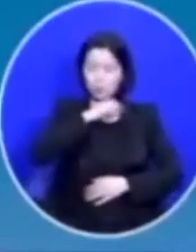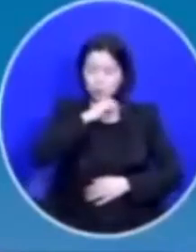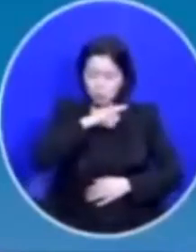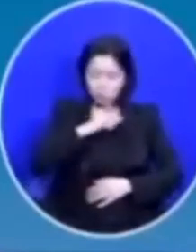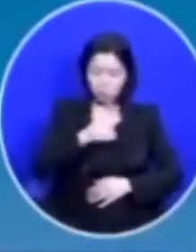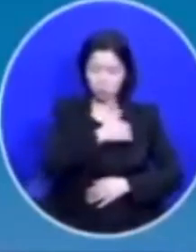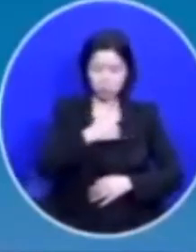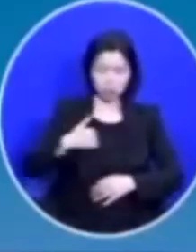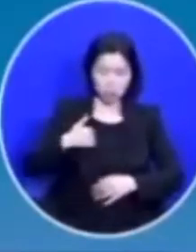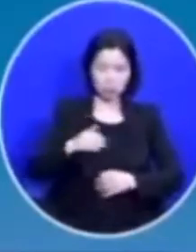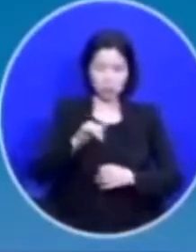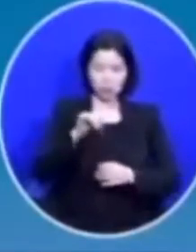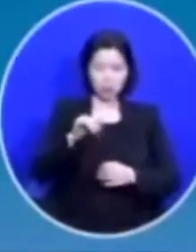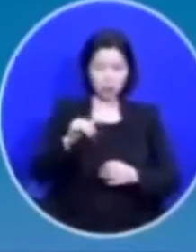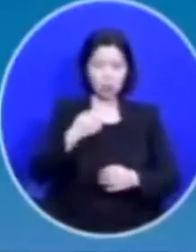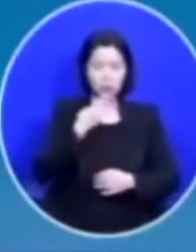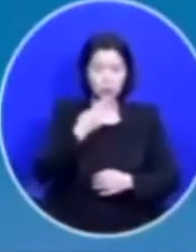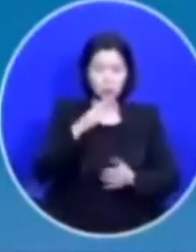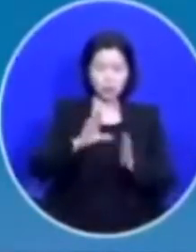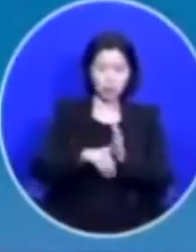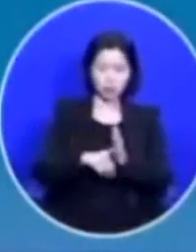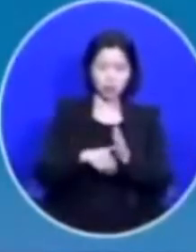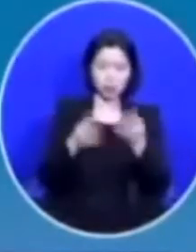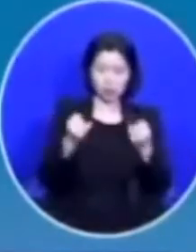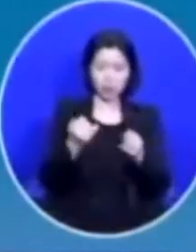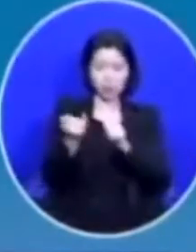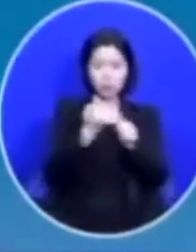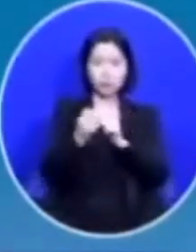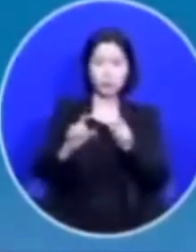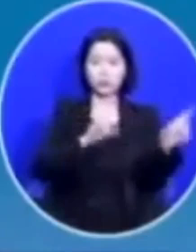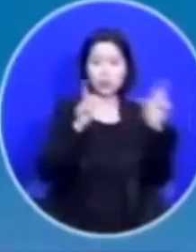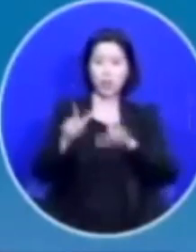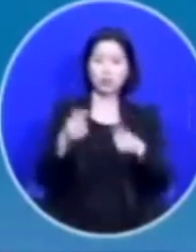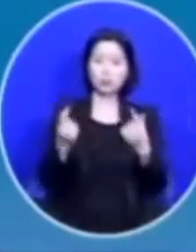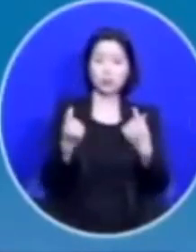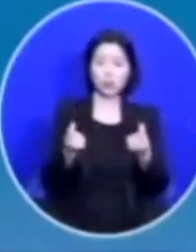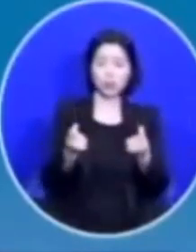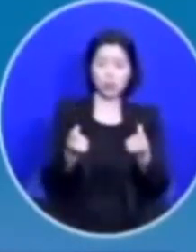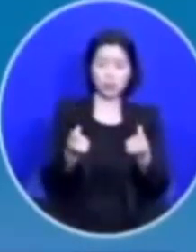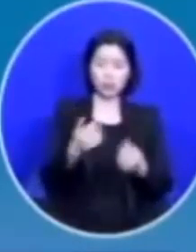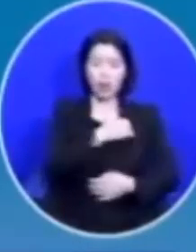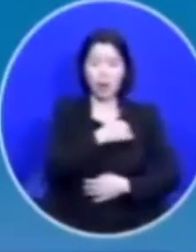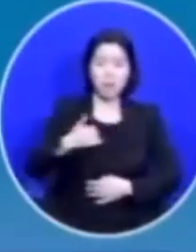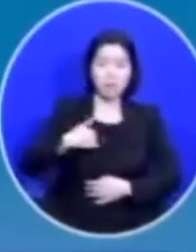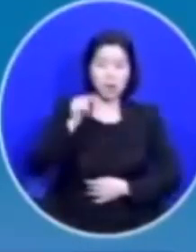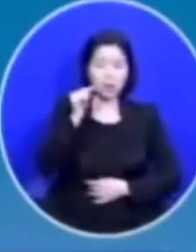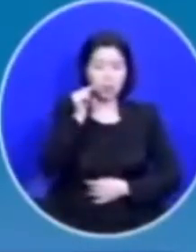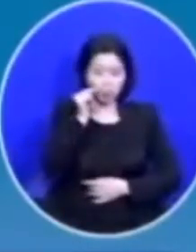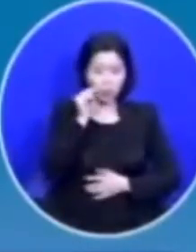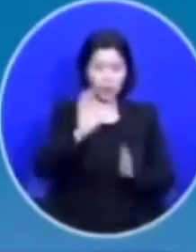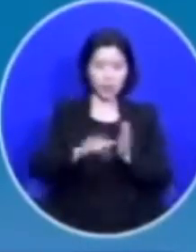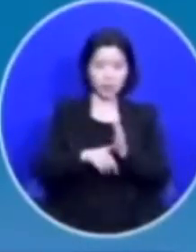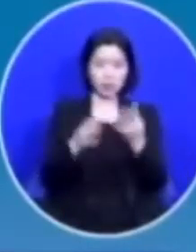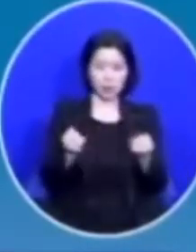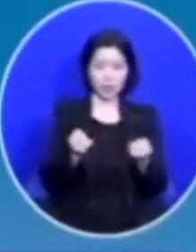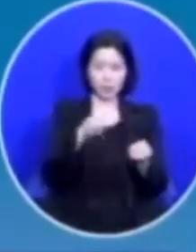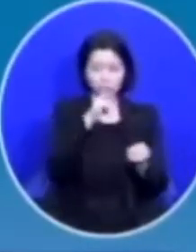겪으며 살 겠지요 부부생활 도 마찬가지 이잖아요 만족스럽지 못하지요